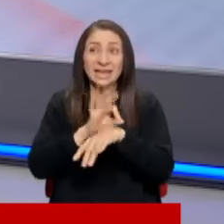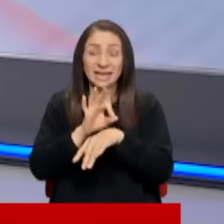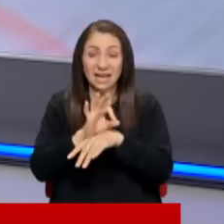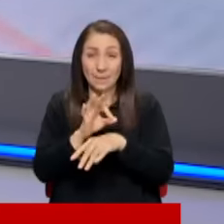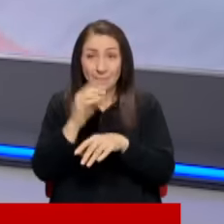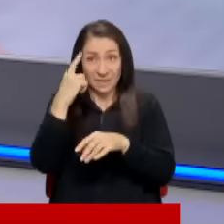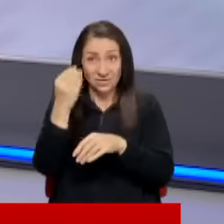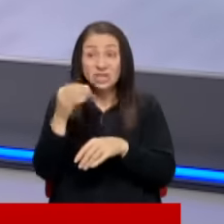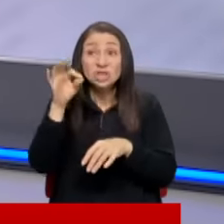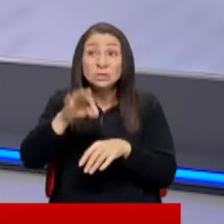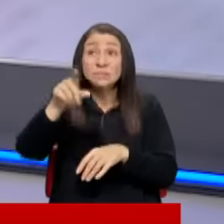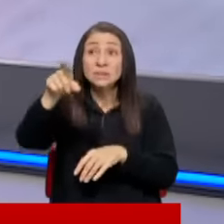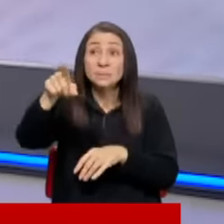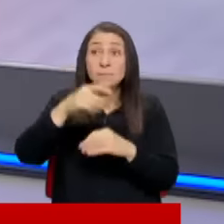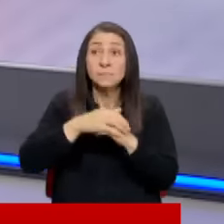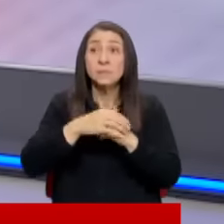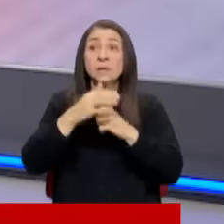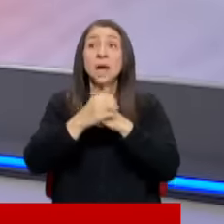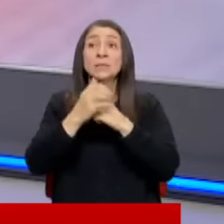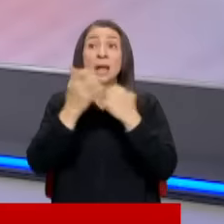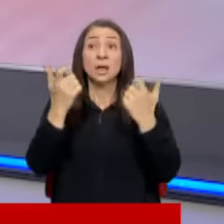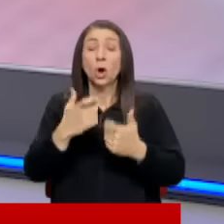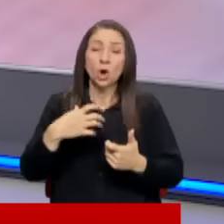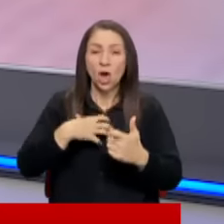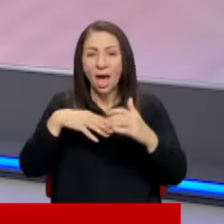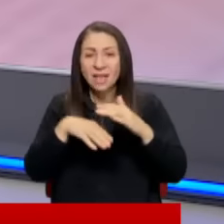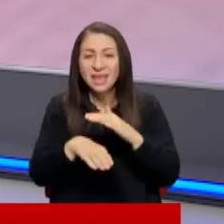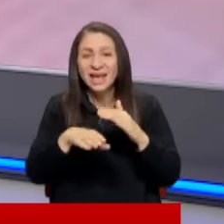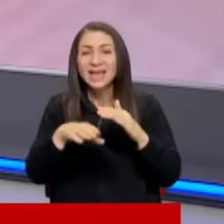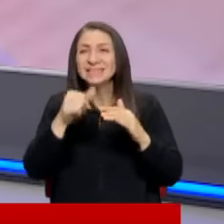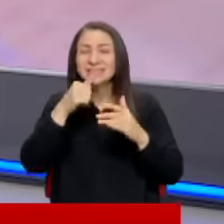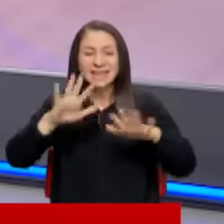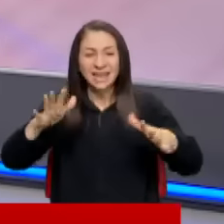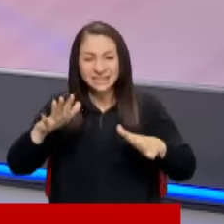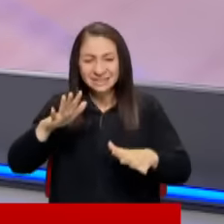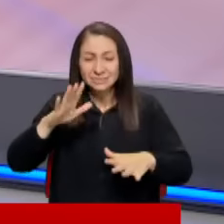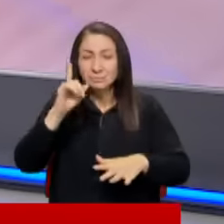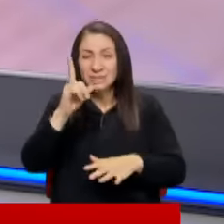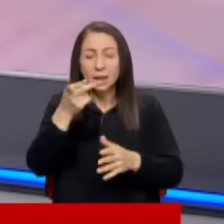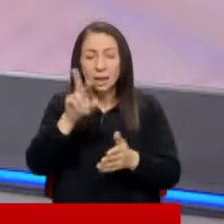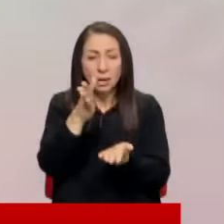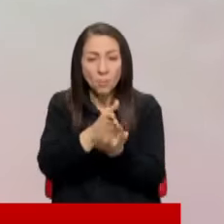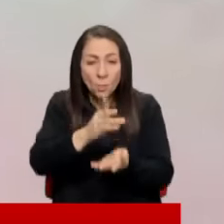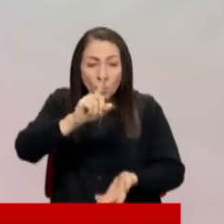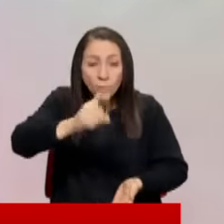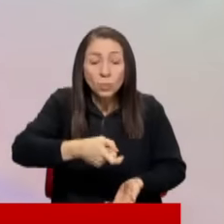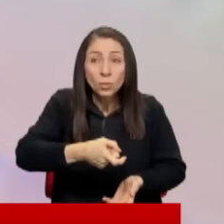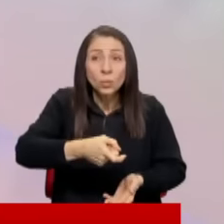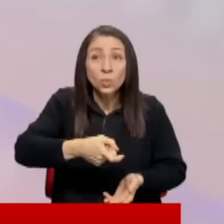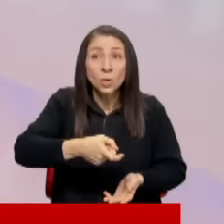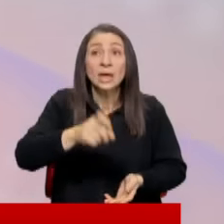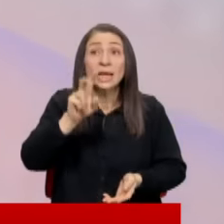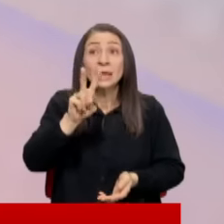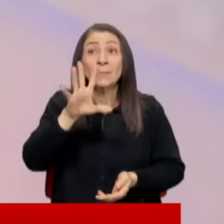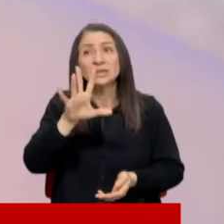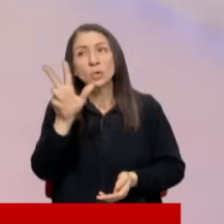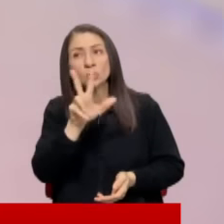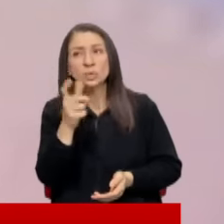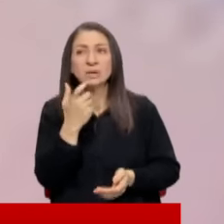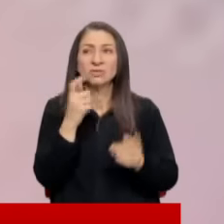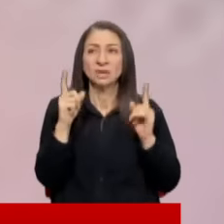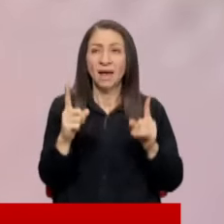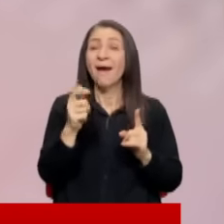verdik. Şimdi Antalya'da Konyaaltı sahil açıklarında bir ceset daha bulundu. 25-30